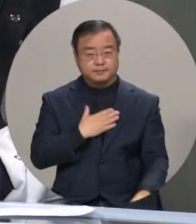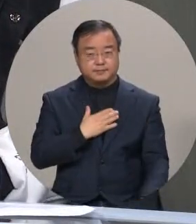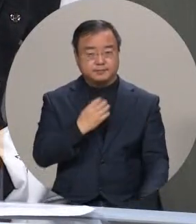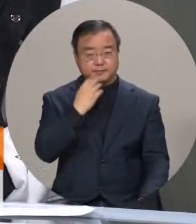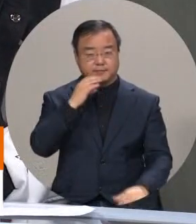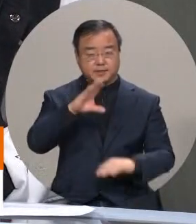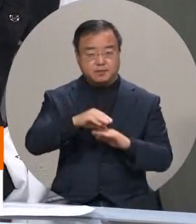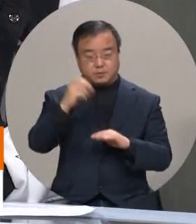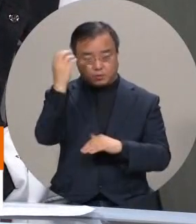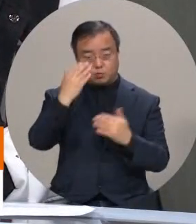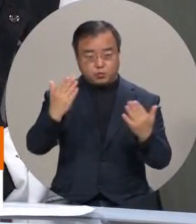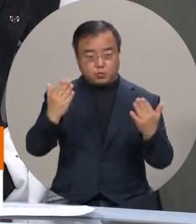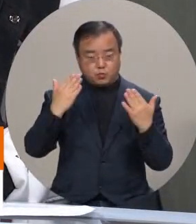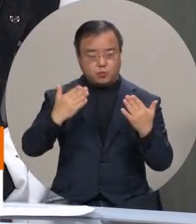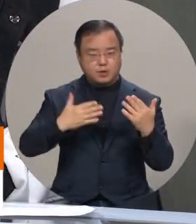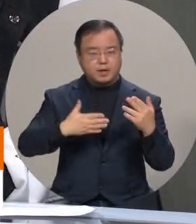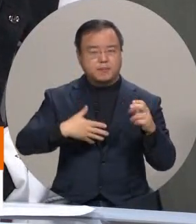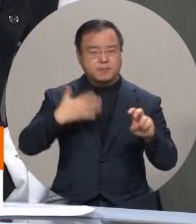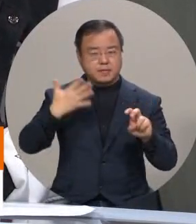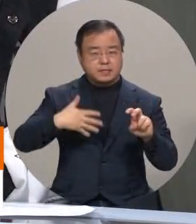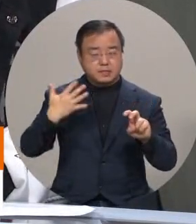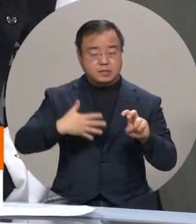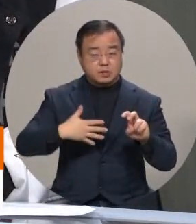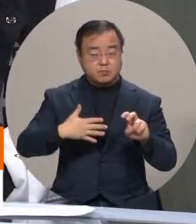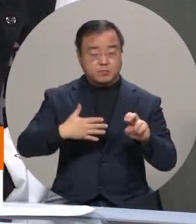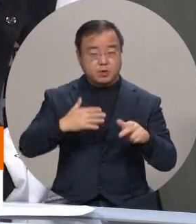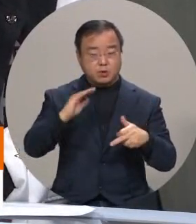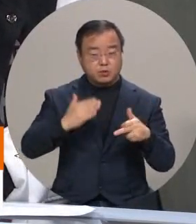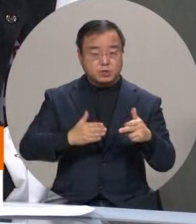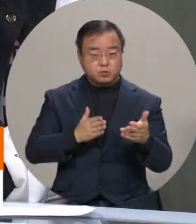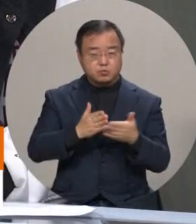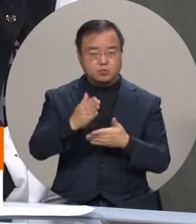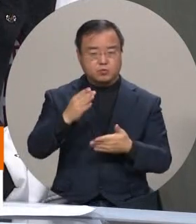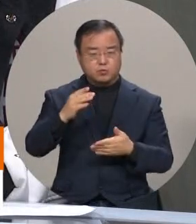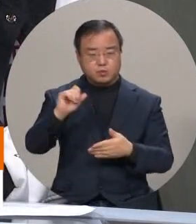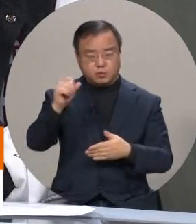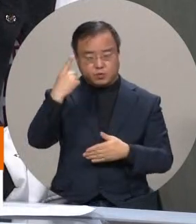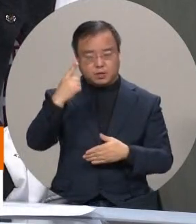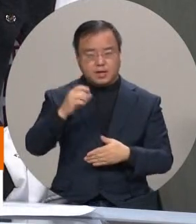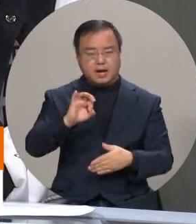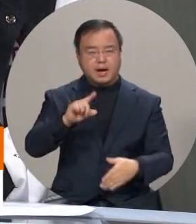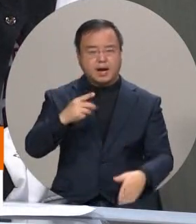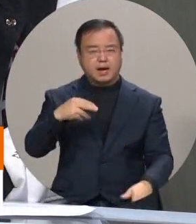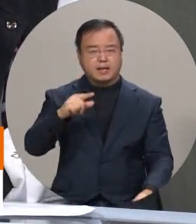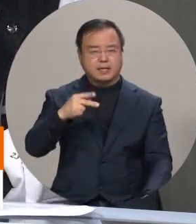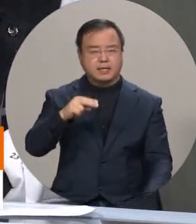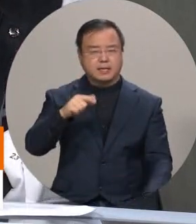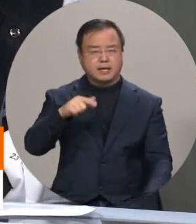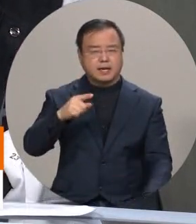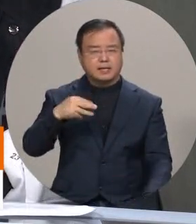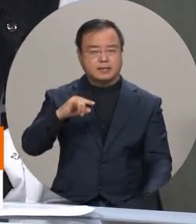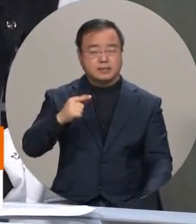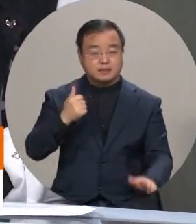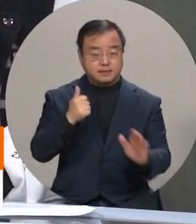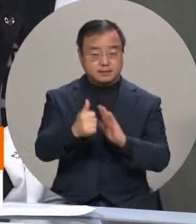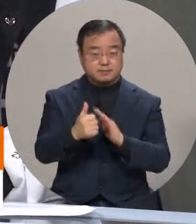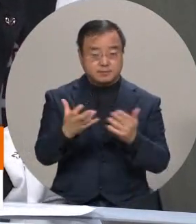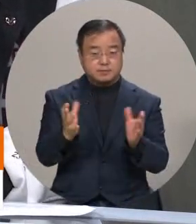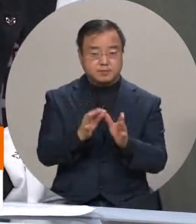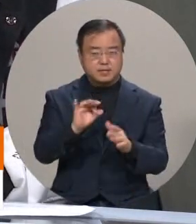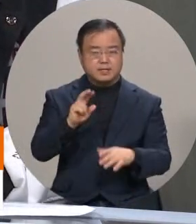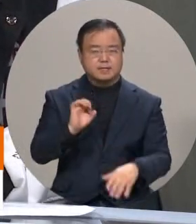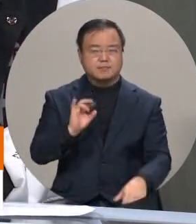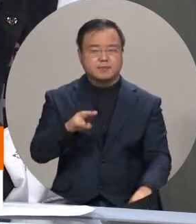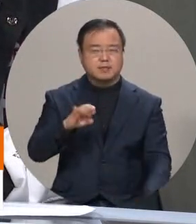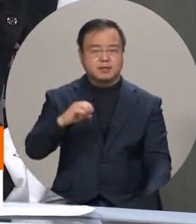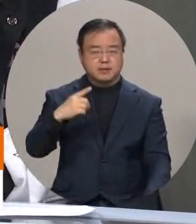서울방송고등학교 미디어 콘텐츠과 1학년에 제약 중인 알잘딱깔센 팀 대표 임예현 있니다네